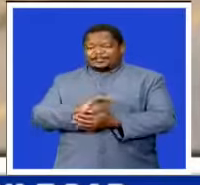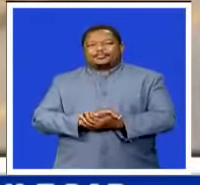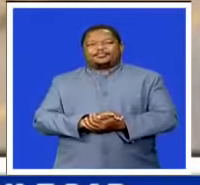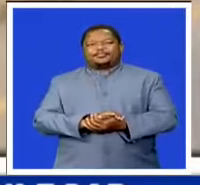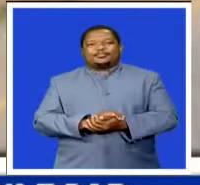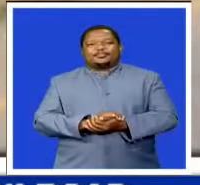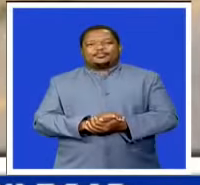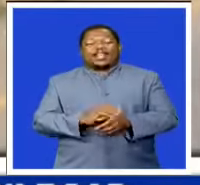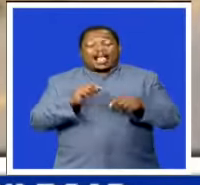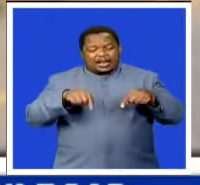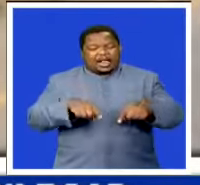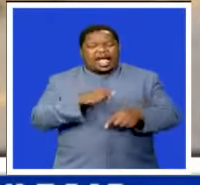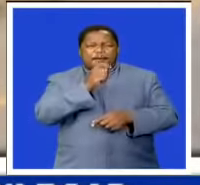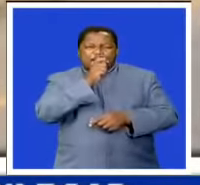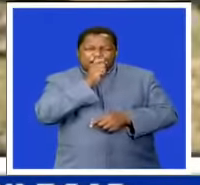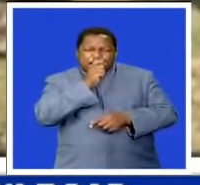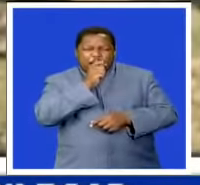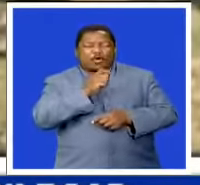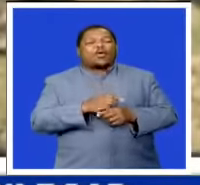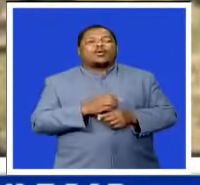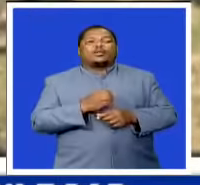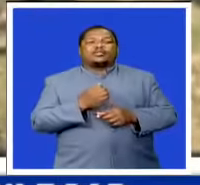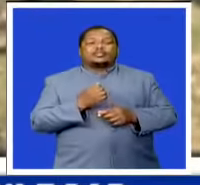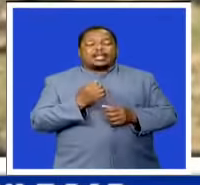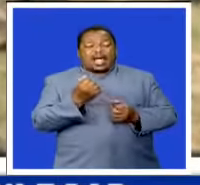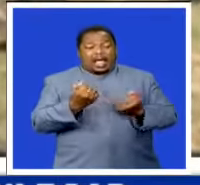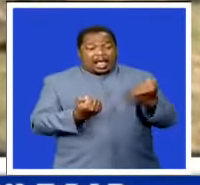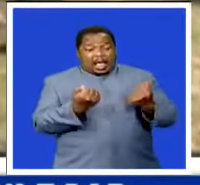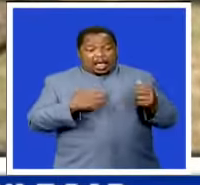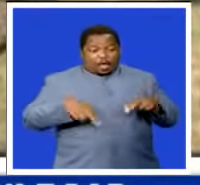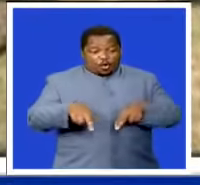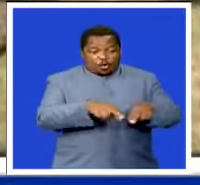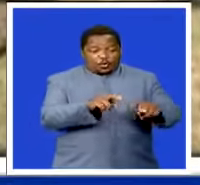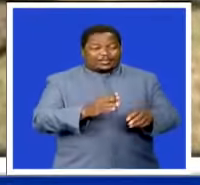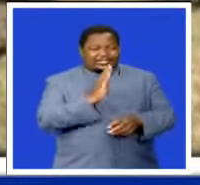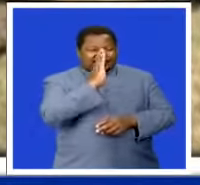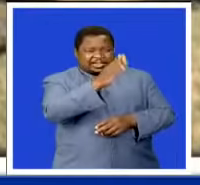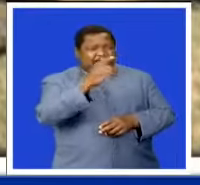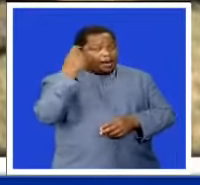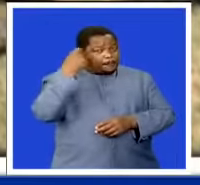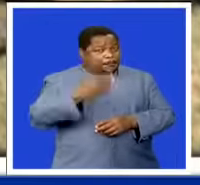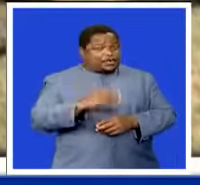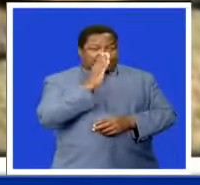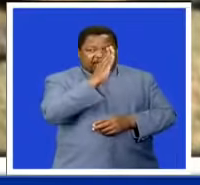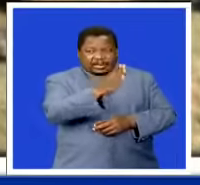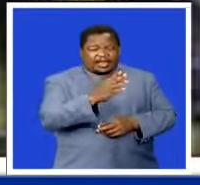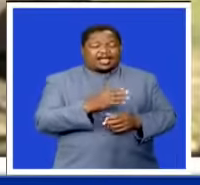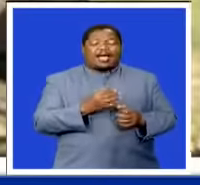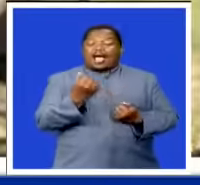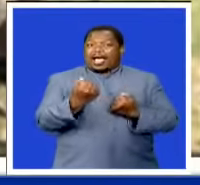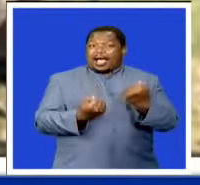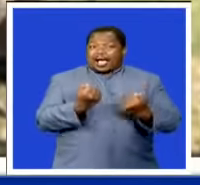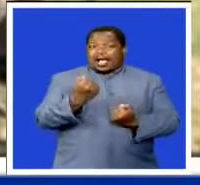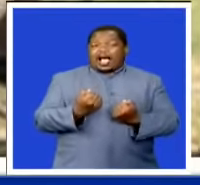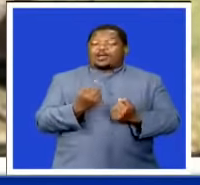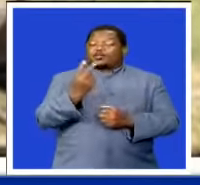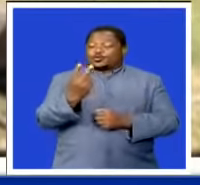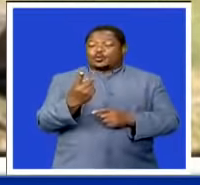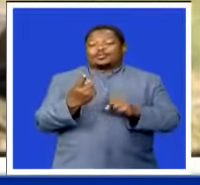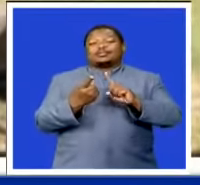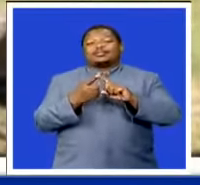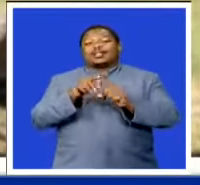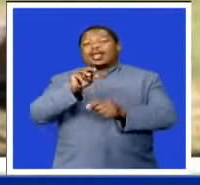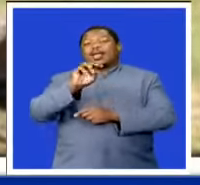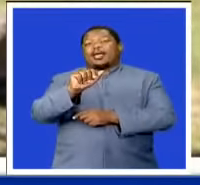losuka kamanzini ubheke esiphofaneni lapho kushayisene imoto yeluhlobo lweMazda 3 kanjalo neAstra kulandzela ukuthi umshayeli